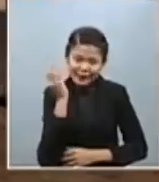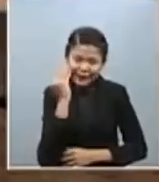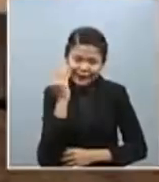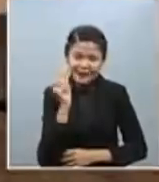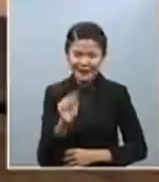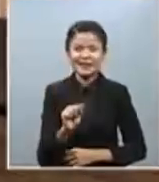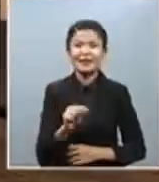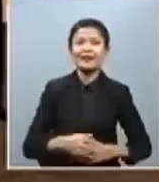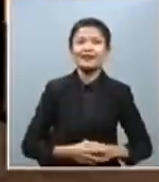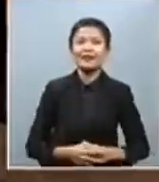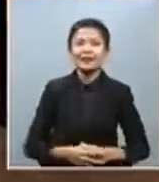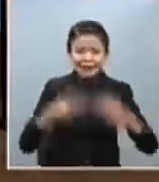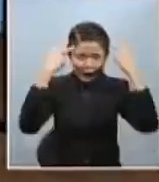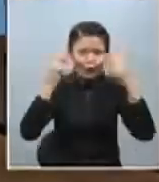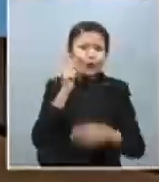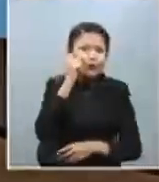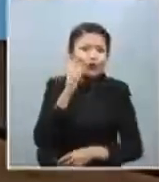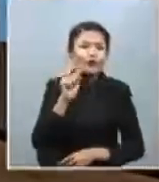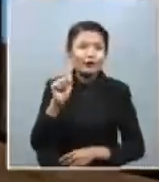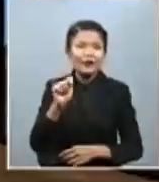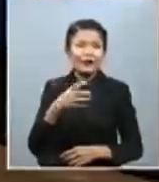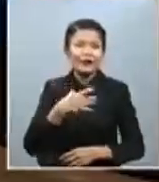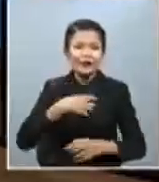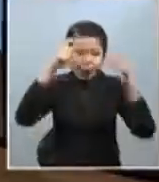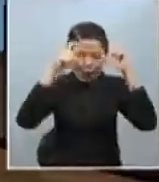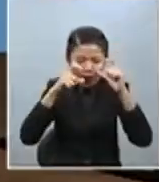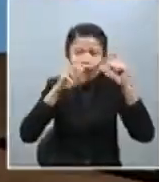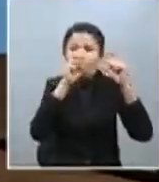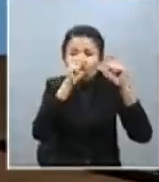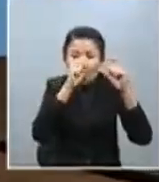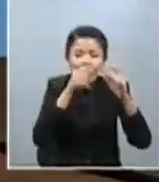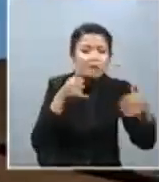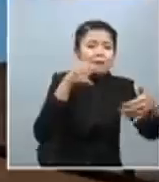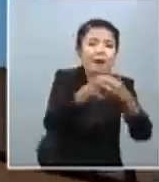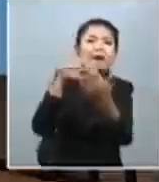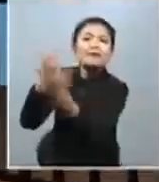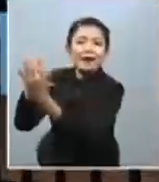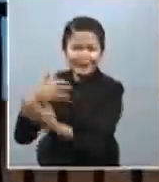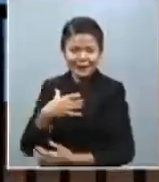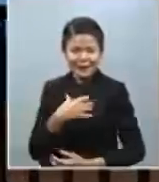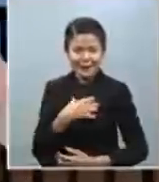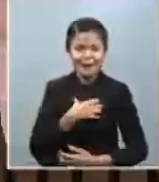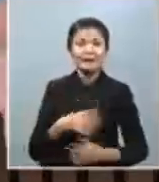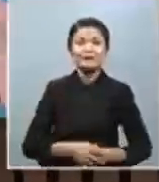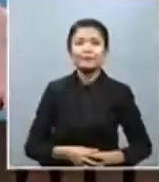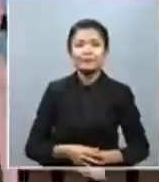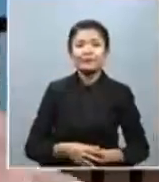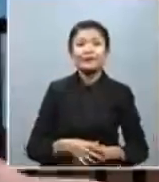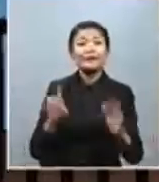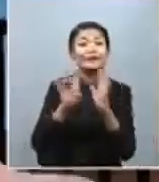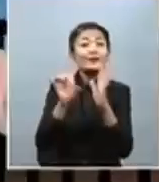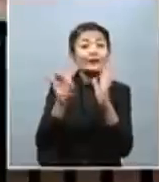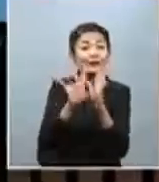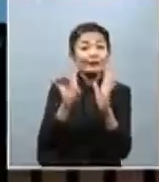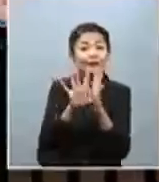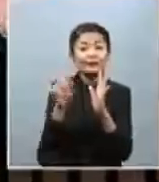ายกลุงตู่เลยนะคะอยากขอยืมแว่นมาบ้างเผื่อเก็บตรงจะไปเดินปึ้งปังกับเขาบ้างเอาส่งท้ายแน่นอนค่ะ